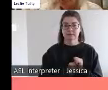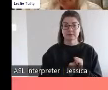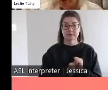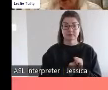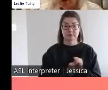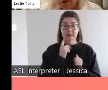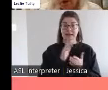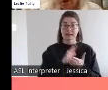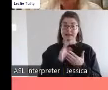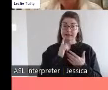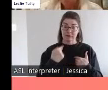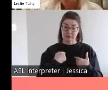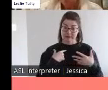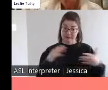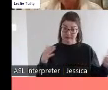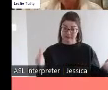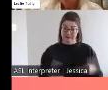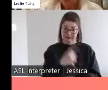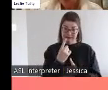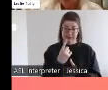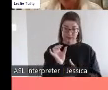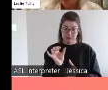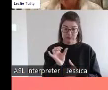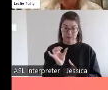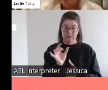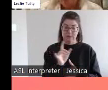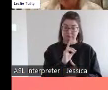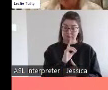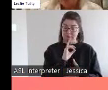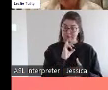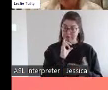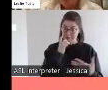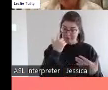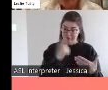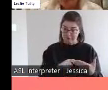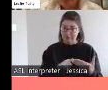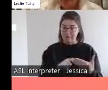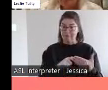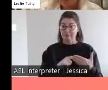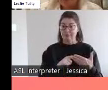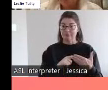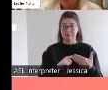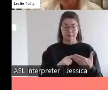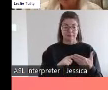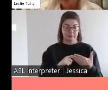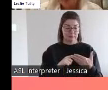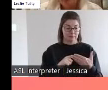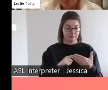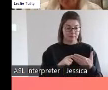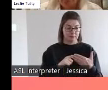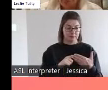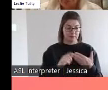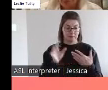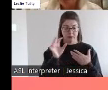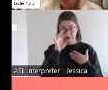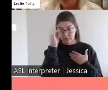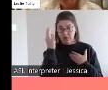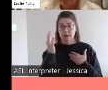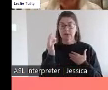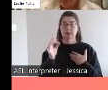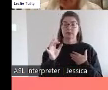un plaisir pour moi aussi d'être avec vous, j'en suis ravie. Et je suis